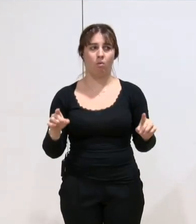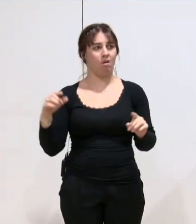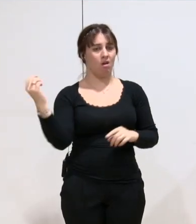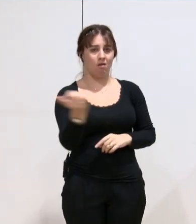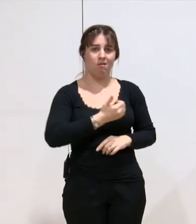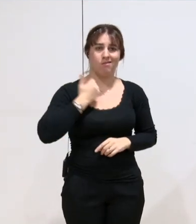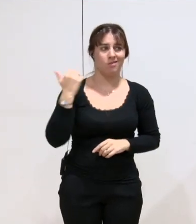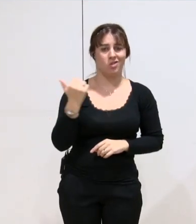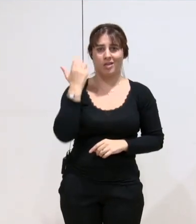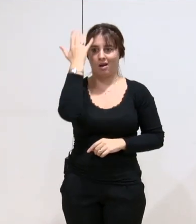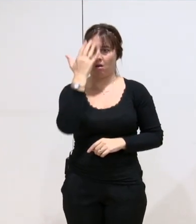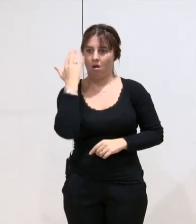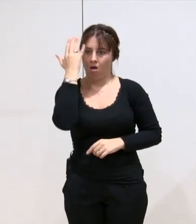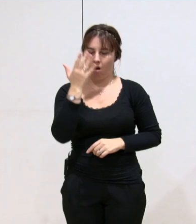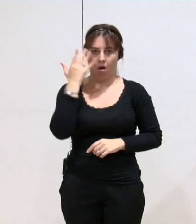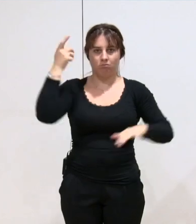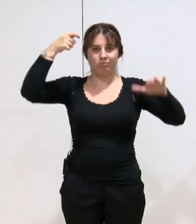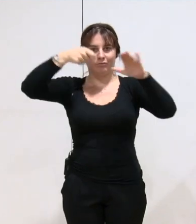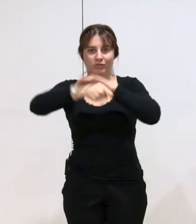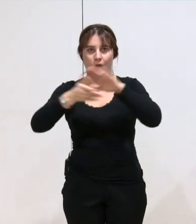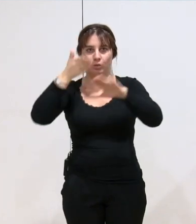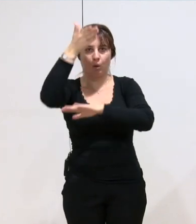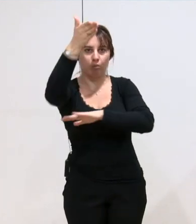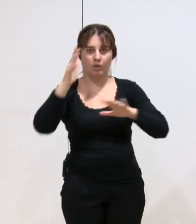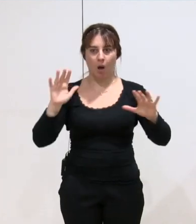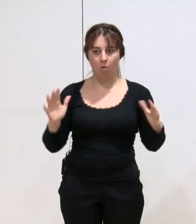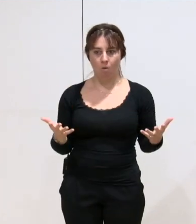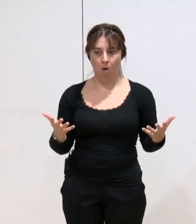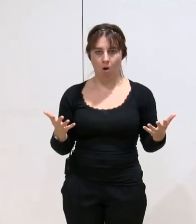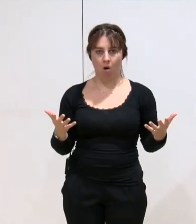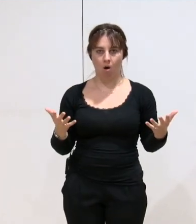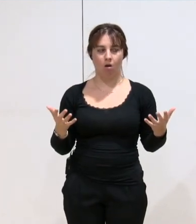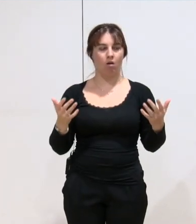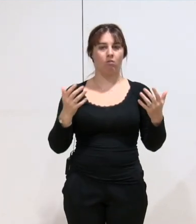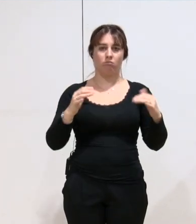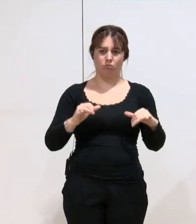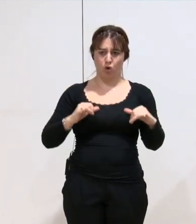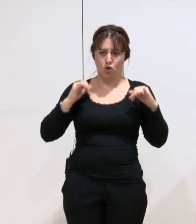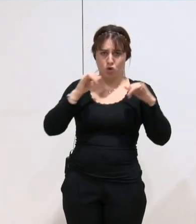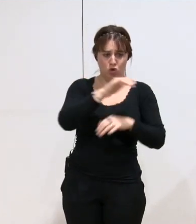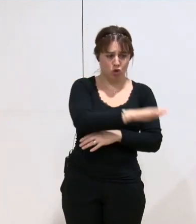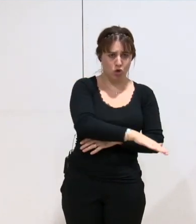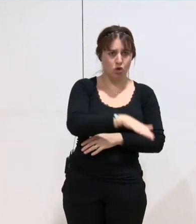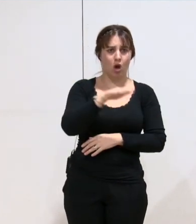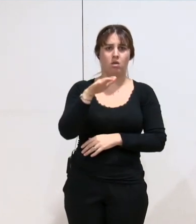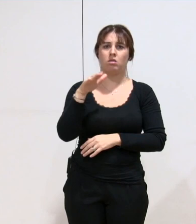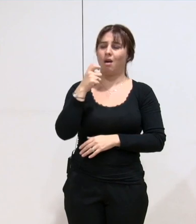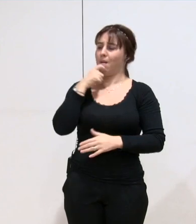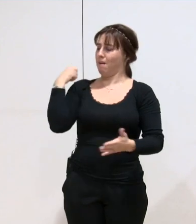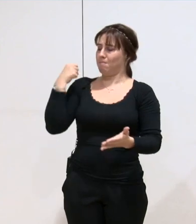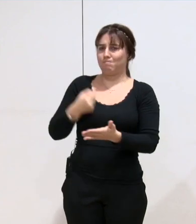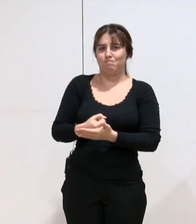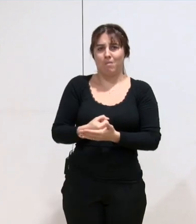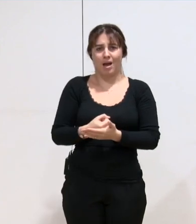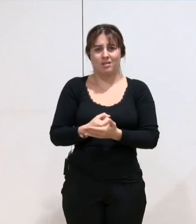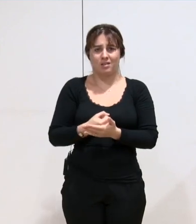nous avons tous une inquiétude quant à leur financement futur. Par exemple, sur les plus jeunes, on a vu fin mars arriver une nouvelle